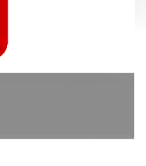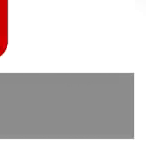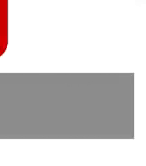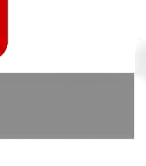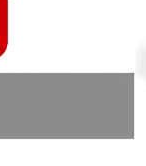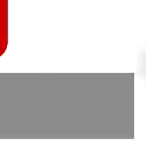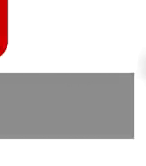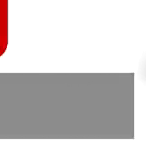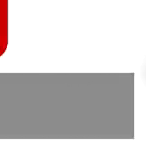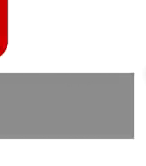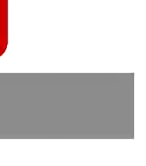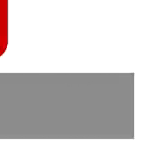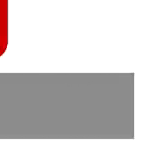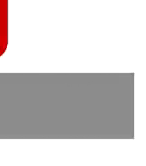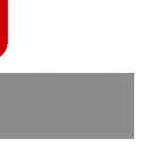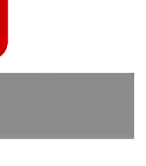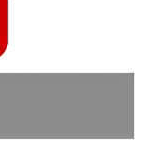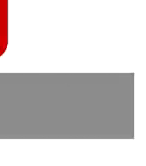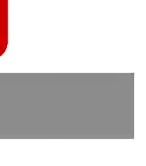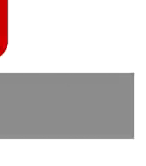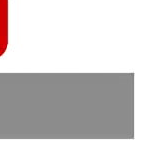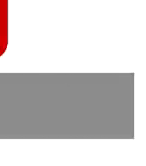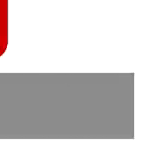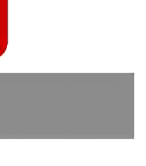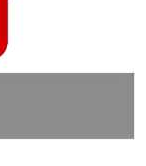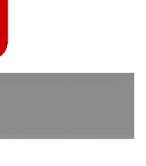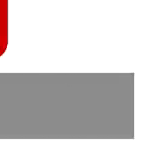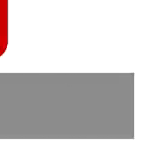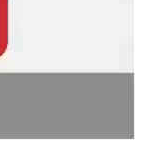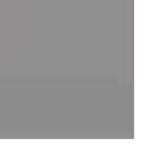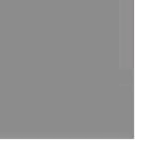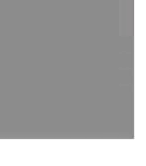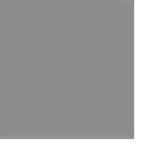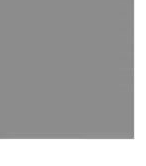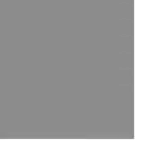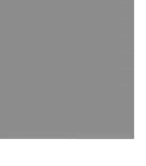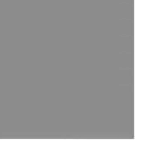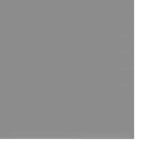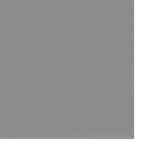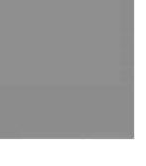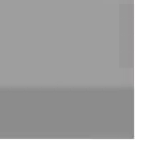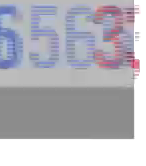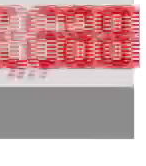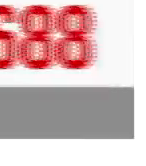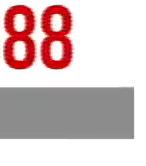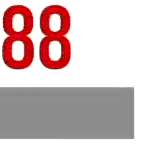65,240 naman ang active cases o yung mga hindi pa gumagaling. Nadagdagan ng